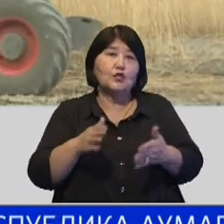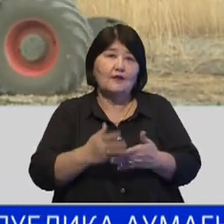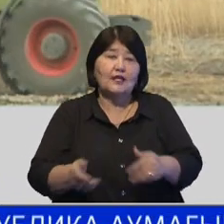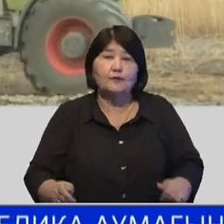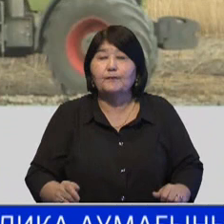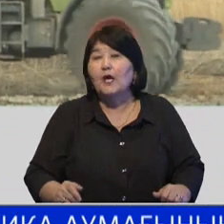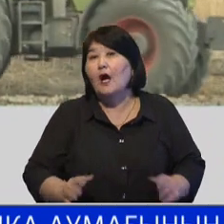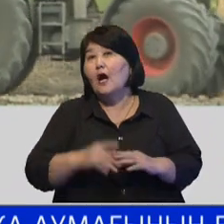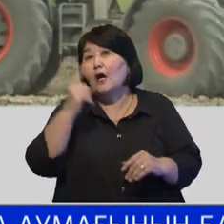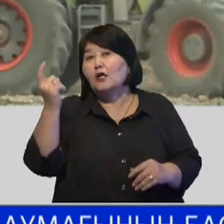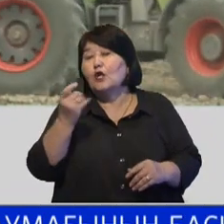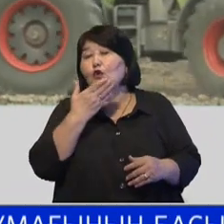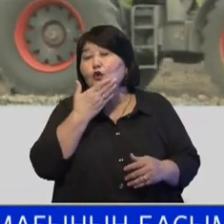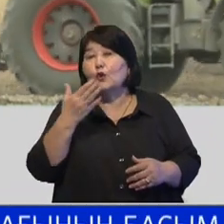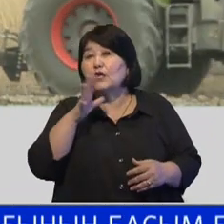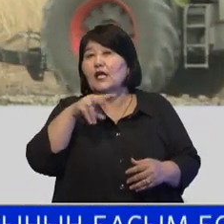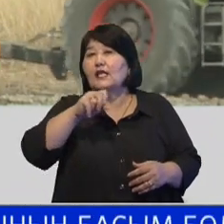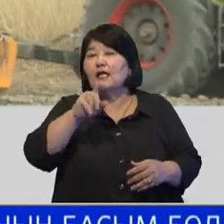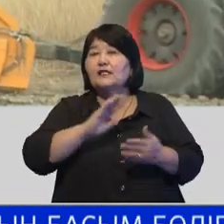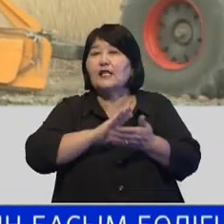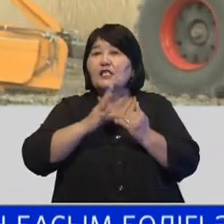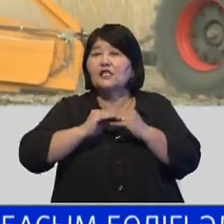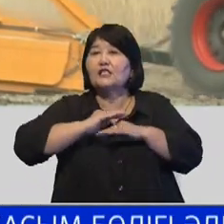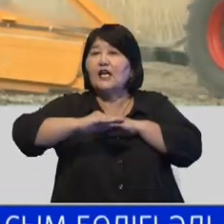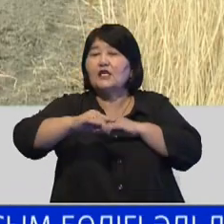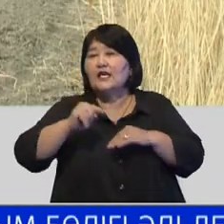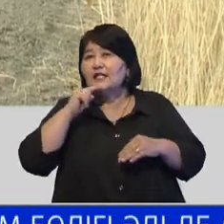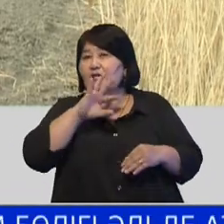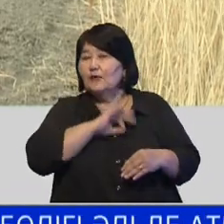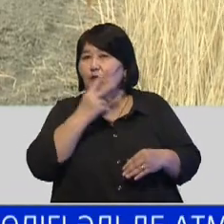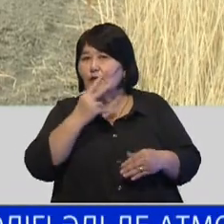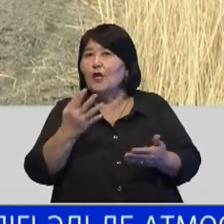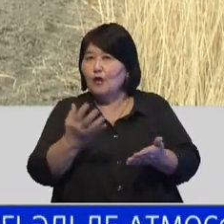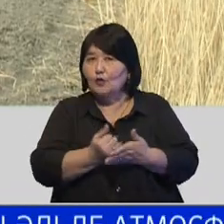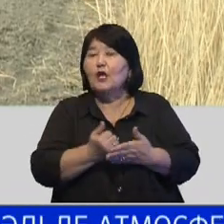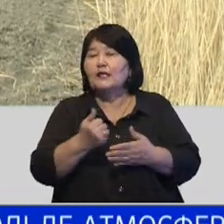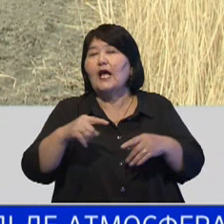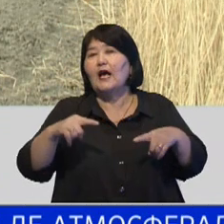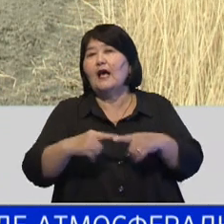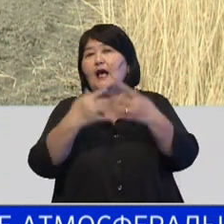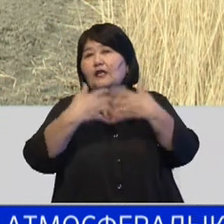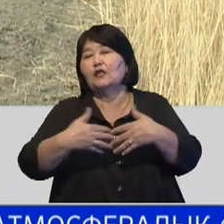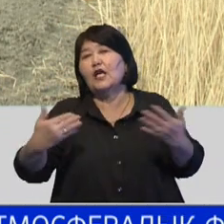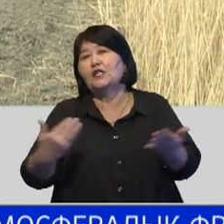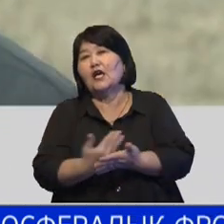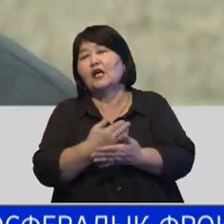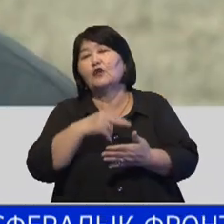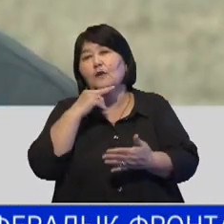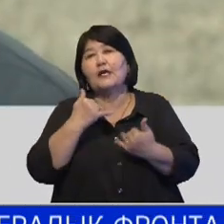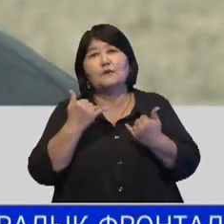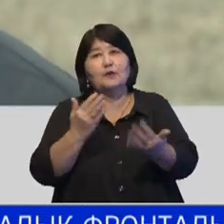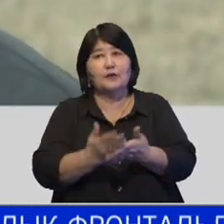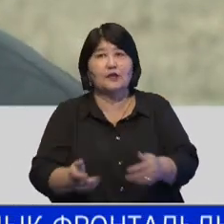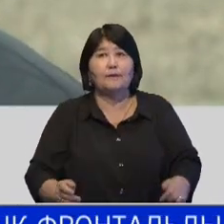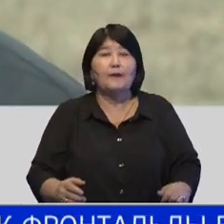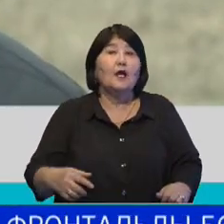да. Шаруашылықтар соңғы жылдары лазерлік жер тегістегіштің тиімділігіне көз жеткізді, сондықтан технологияны жаңартуға басымдық беруде. Соңғы